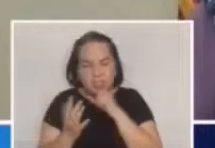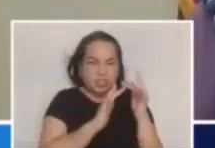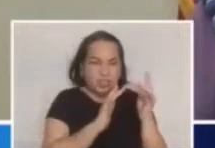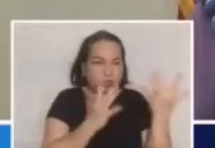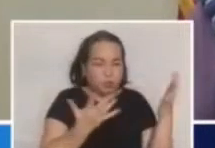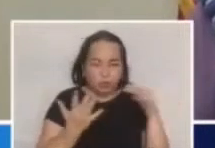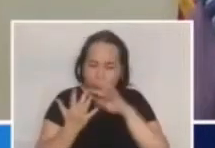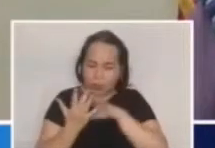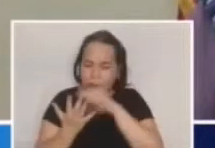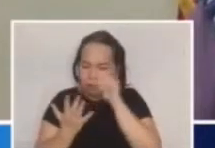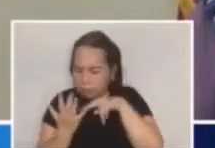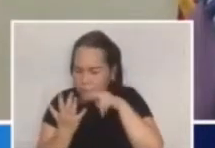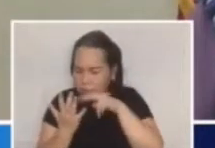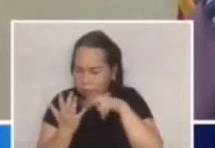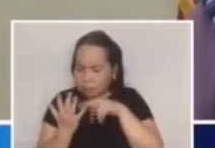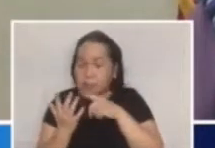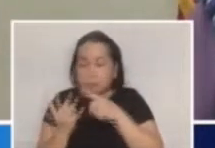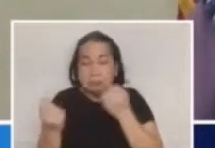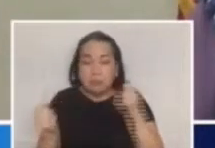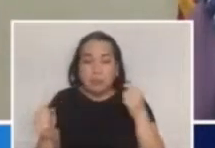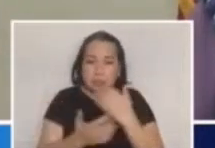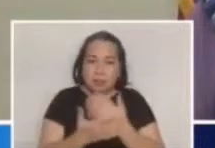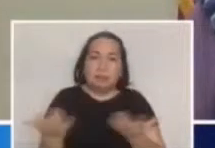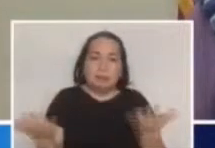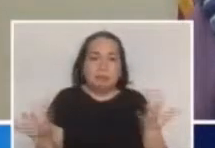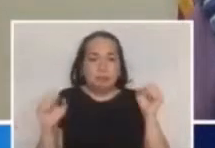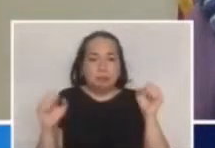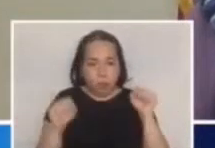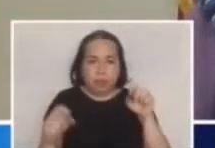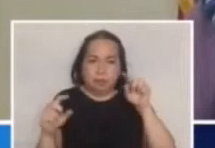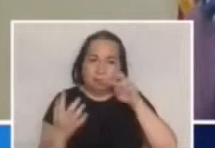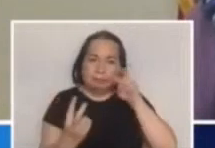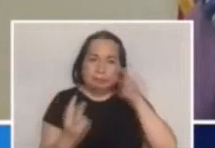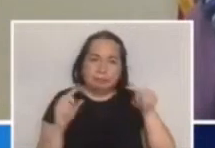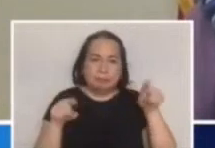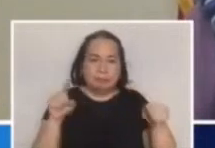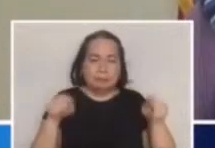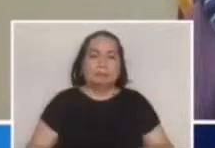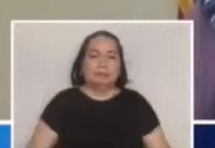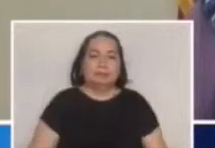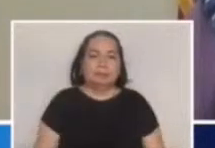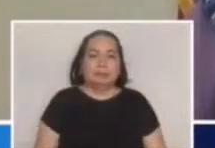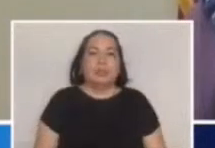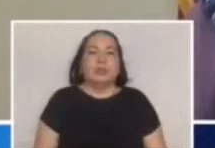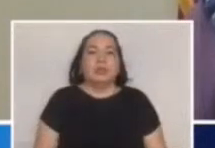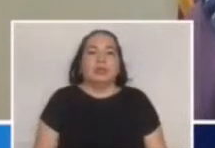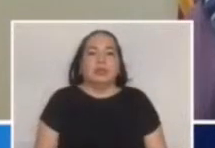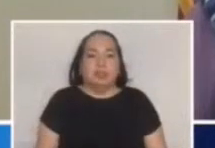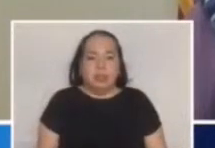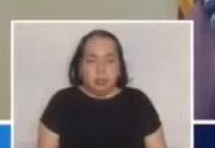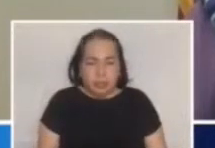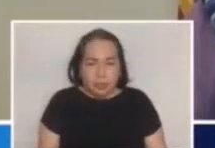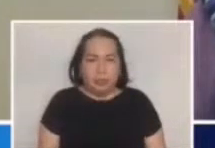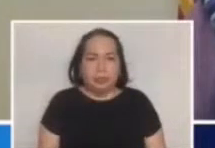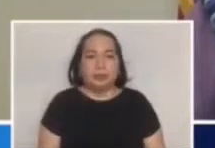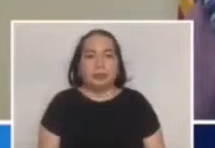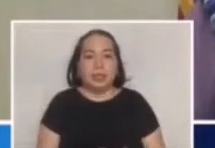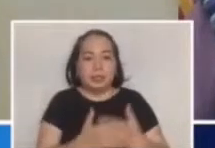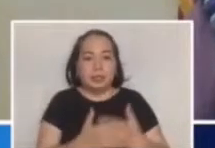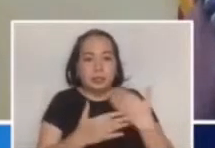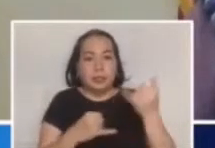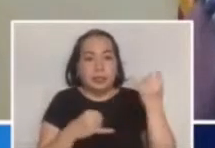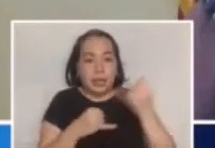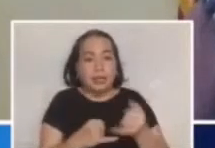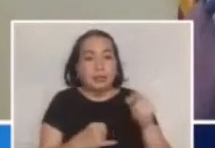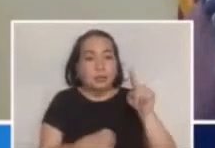Kami sa Department of Education ay nananawagan sa ating mga learners at saka sa ating